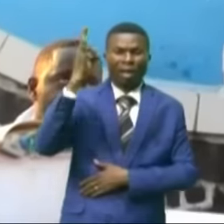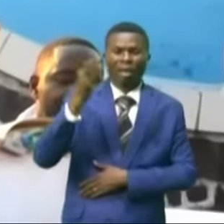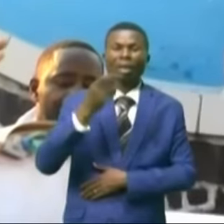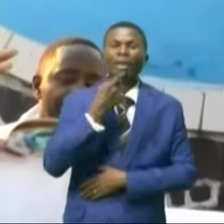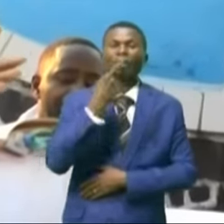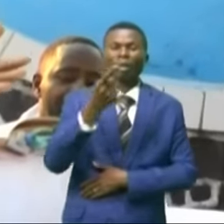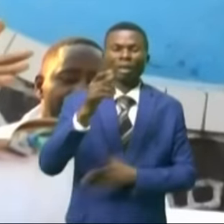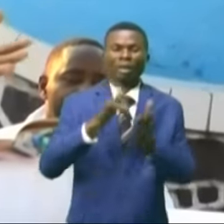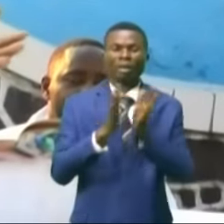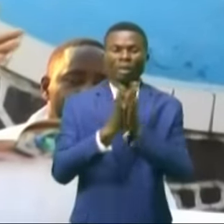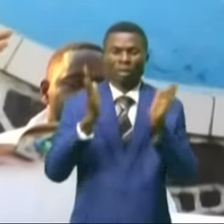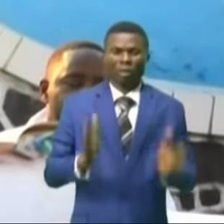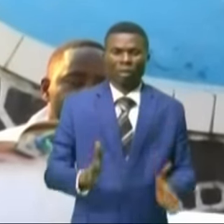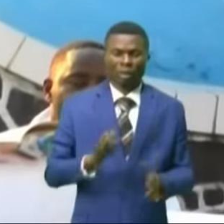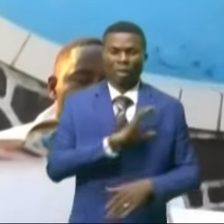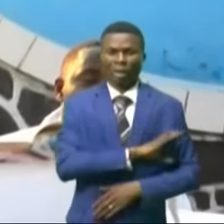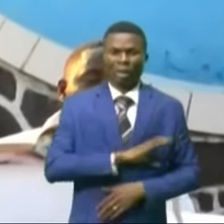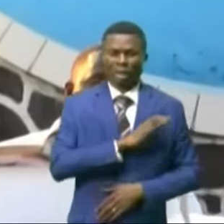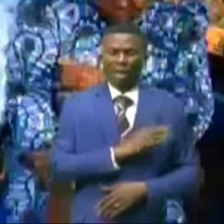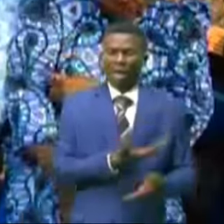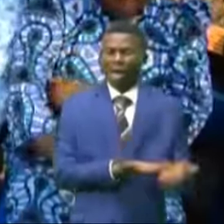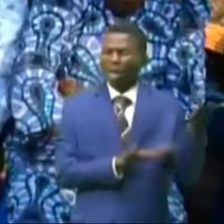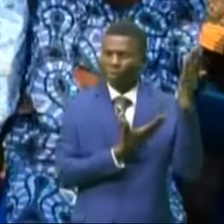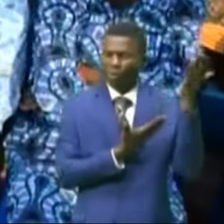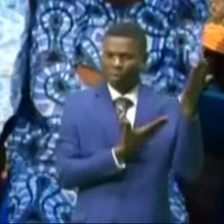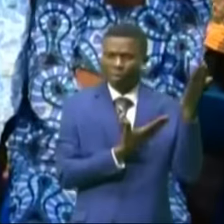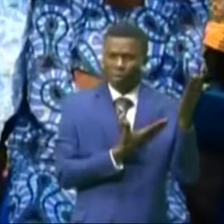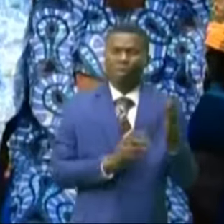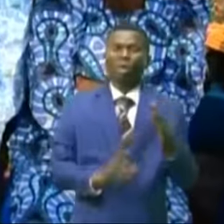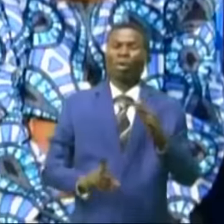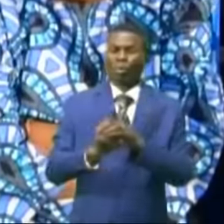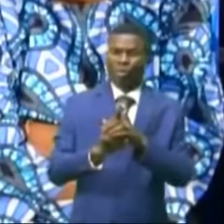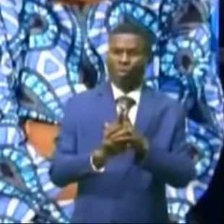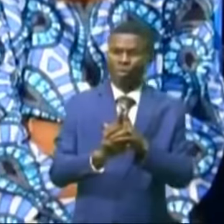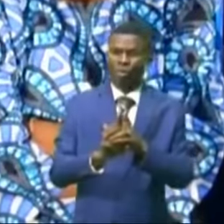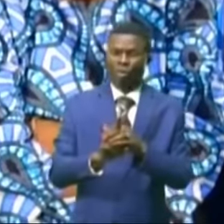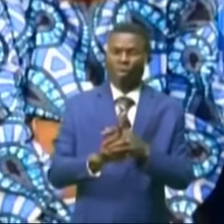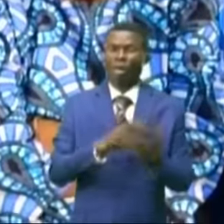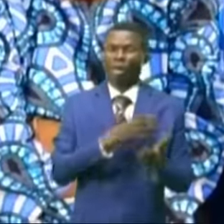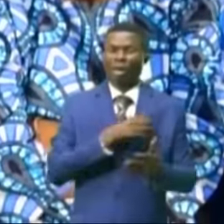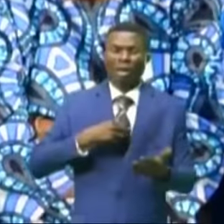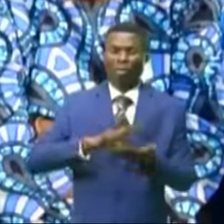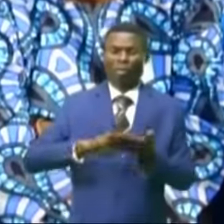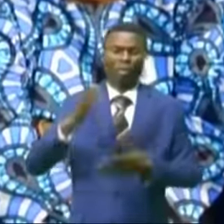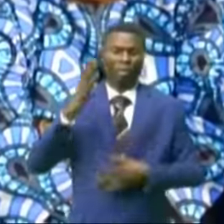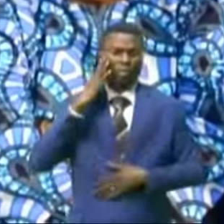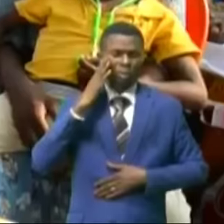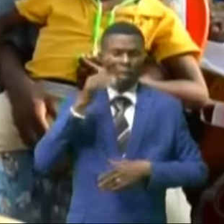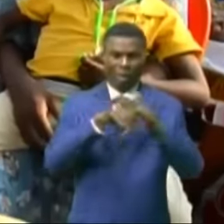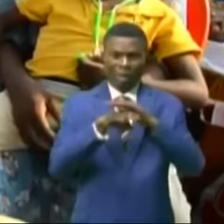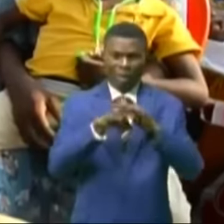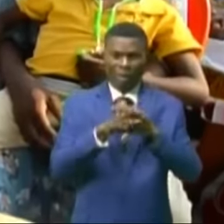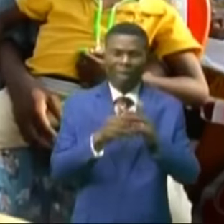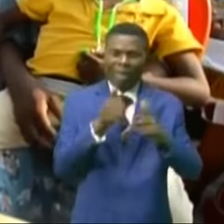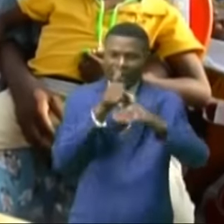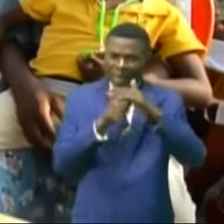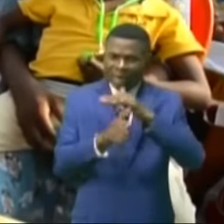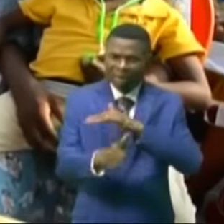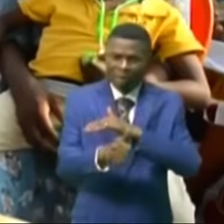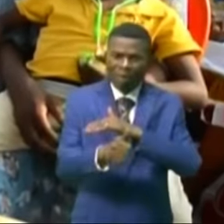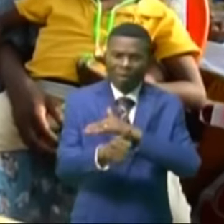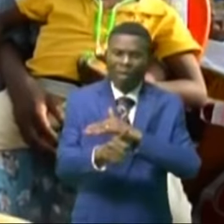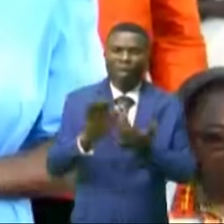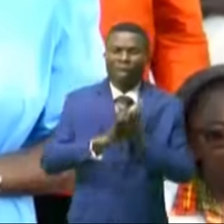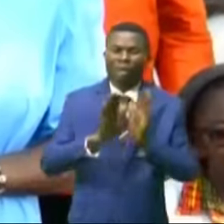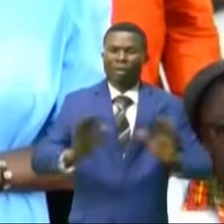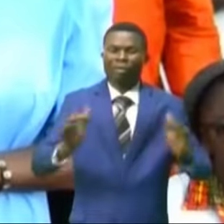aux chrétiens les caractères salvateurs de cette apparition-révélation qui cache en son sein le secret pour parvenir à